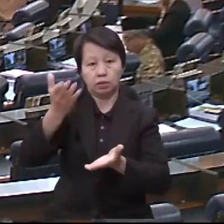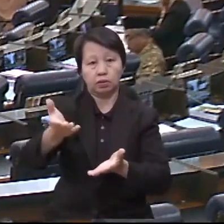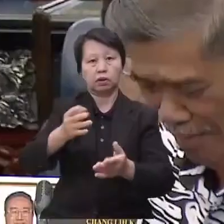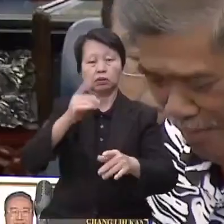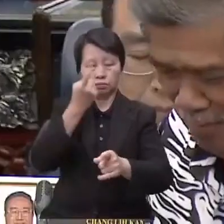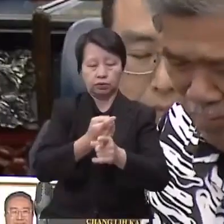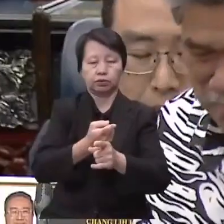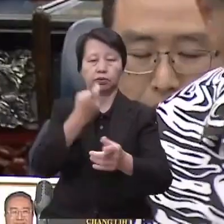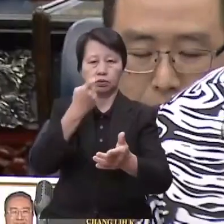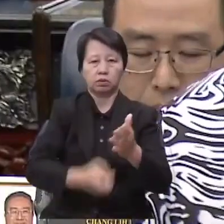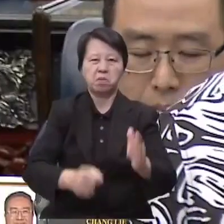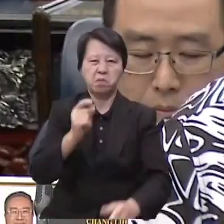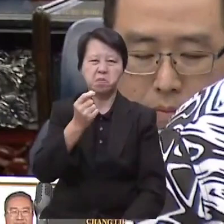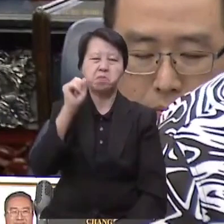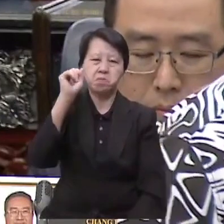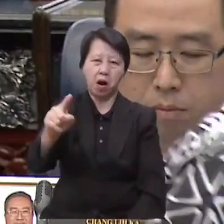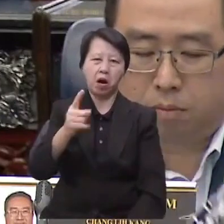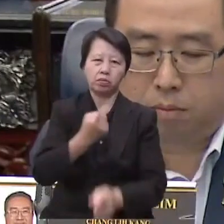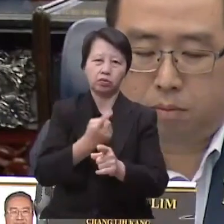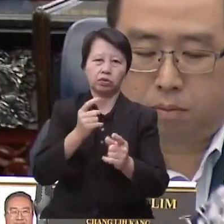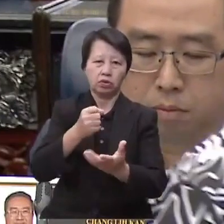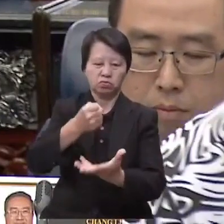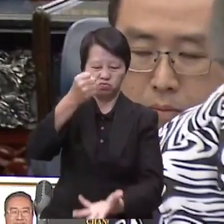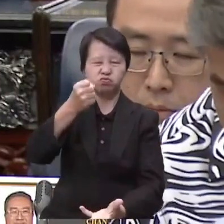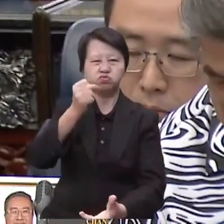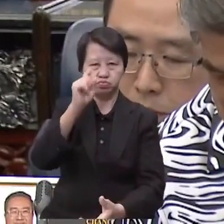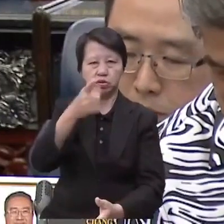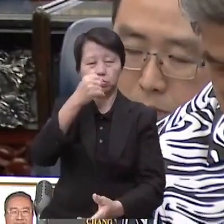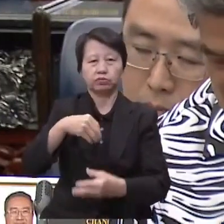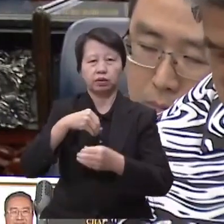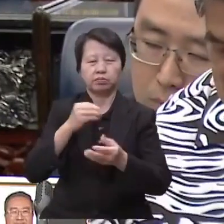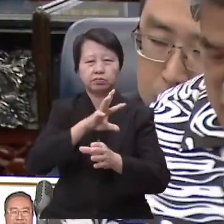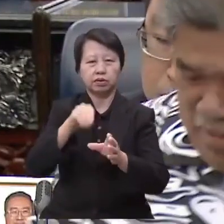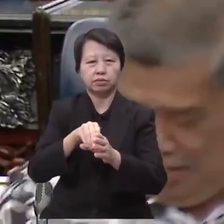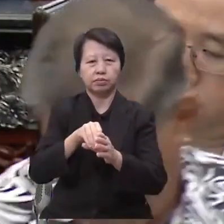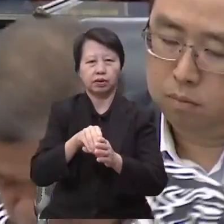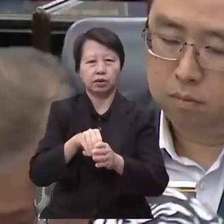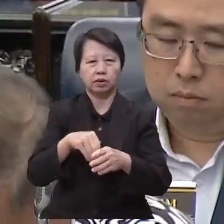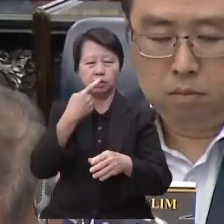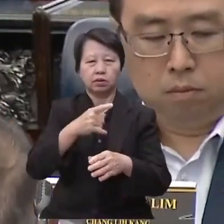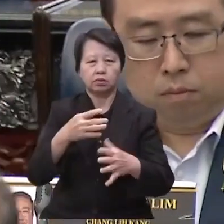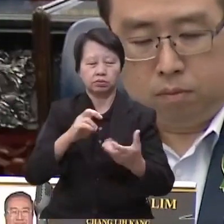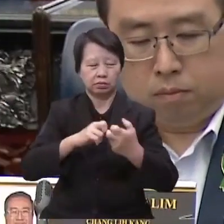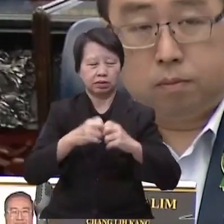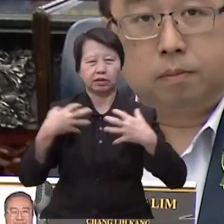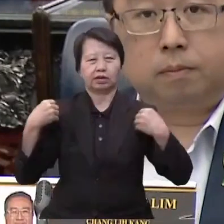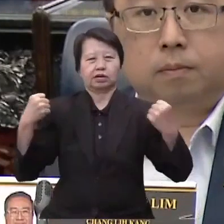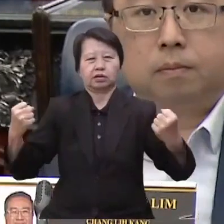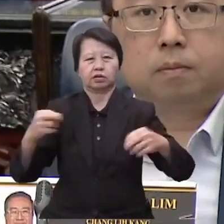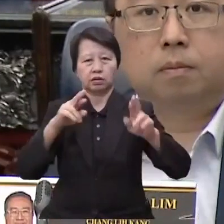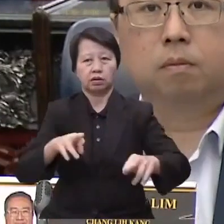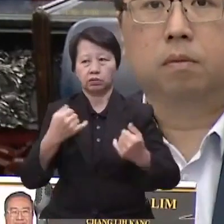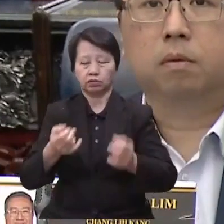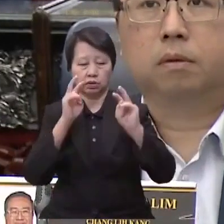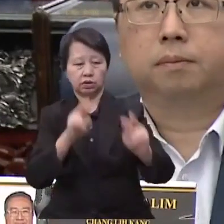sangat-sangat besar kerana ia melibatkan kesan kepada kesihatan rakyat kita kita telah